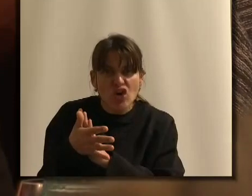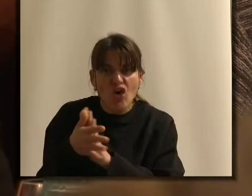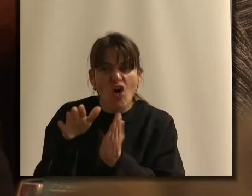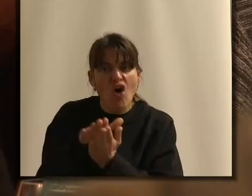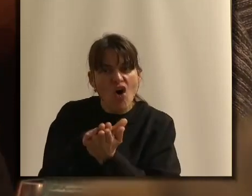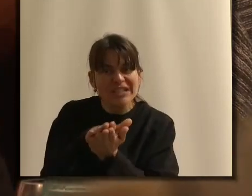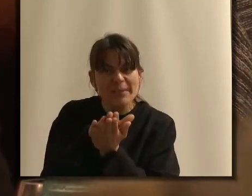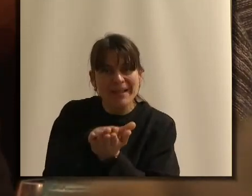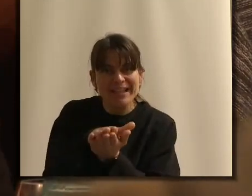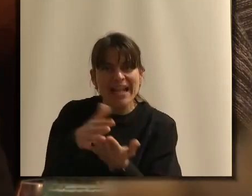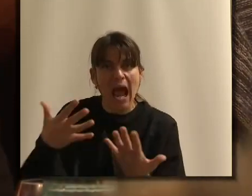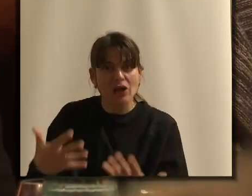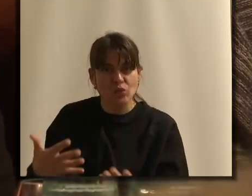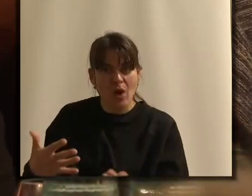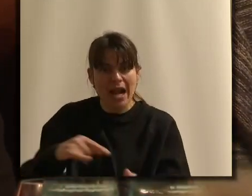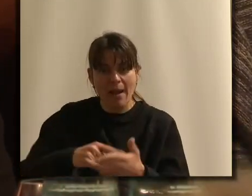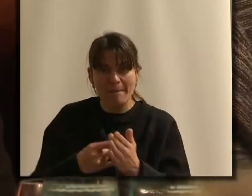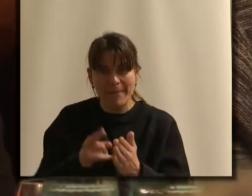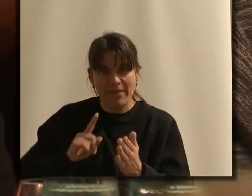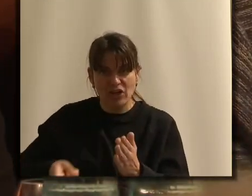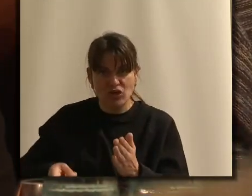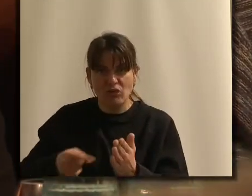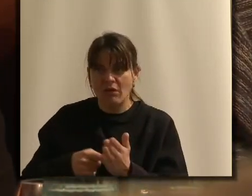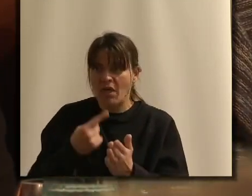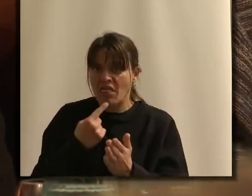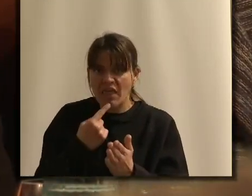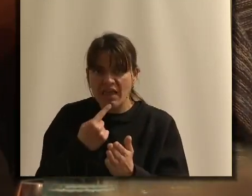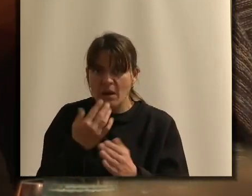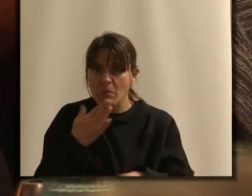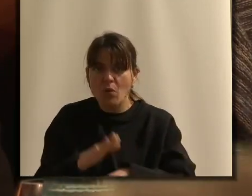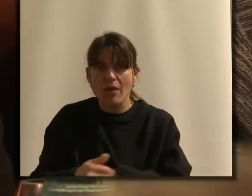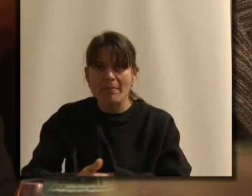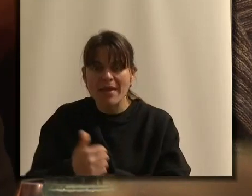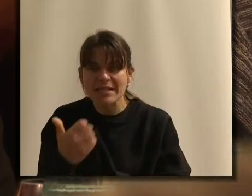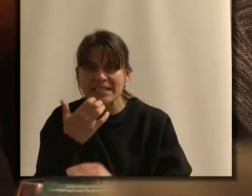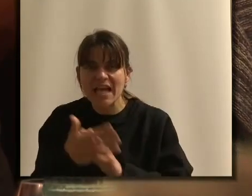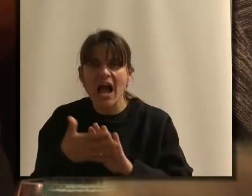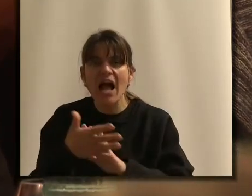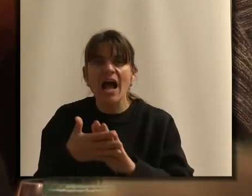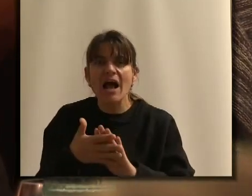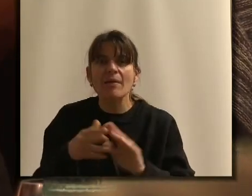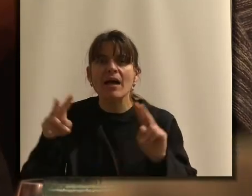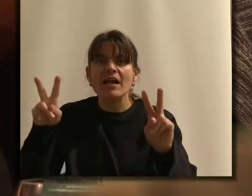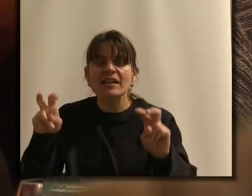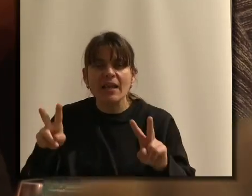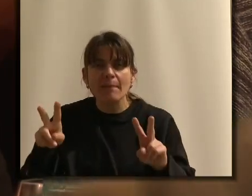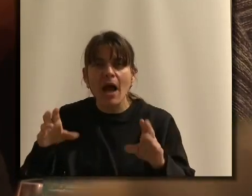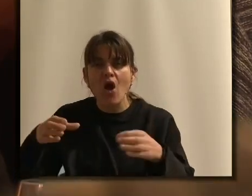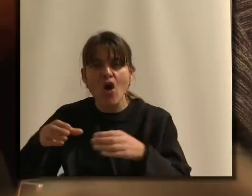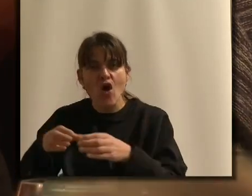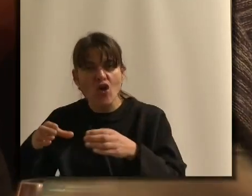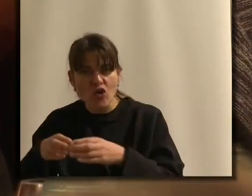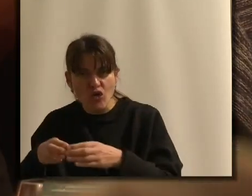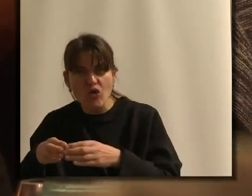en la descripció del cementiri actual, el pla director, on es consideri més convenient se faci referència a l'existència dels brigadistes